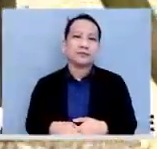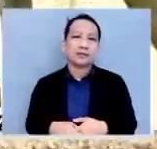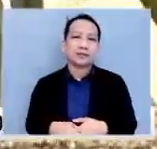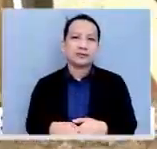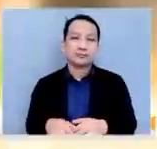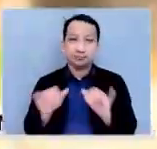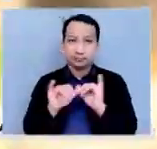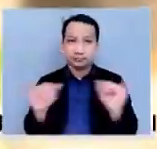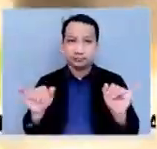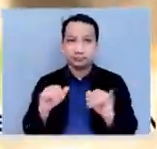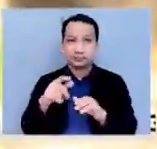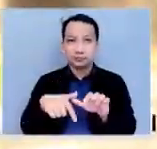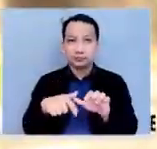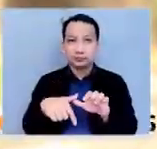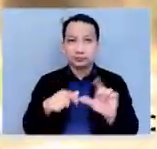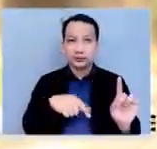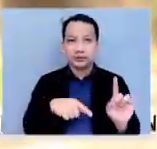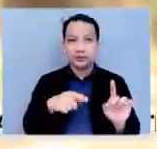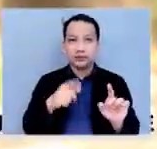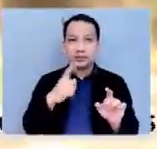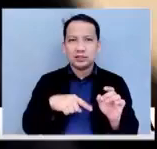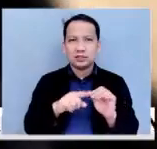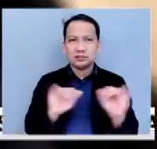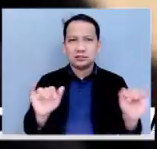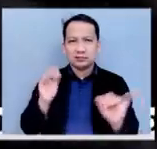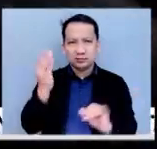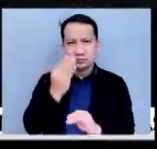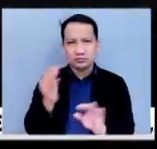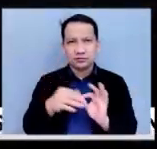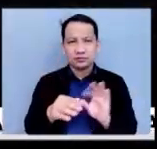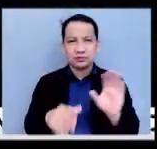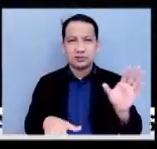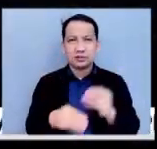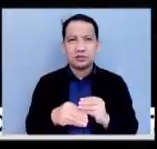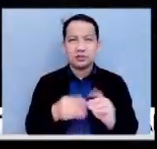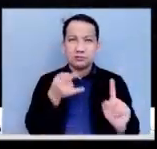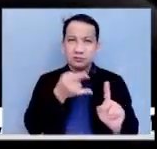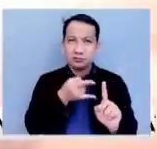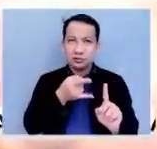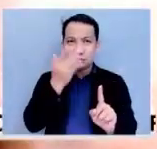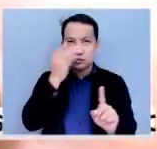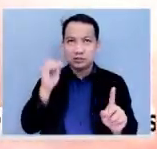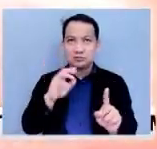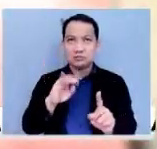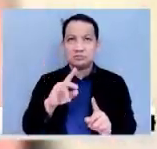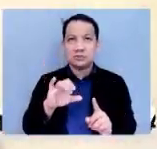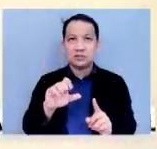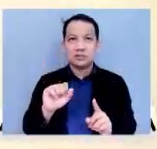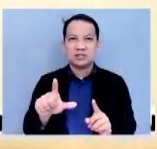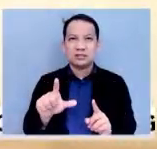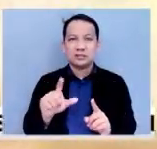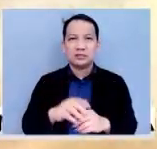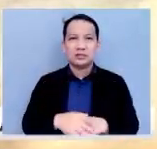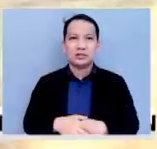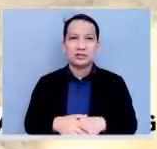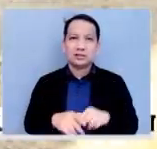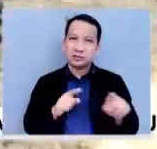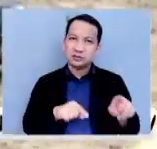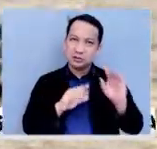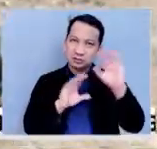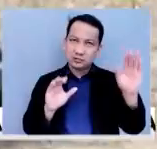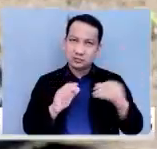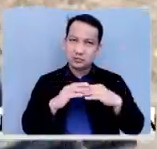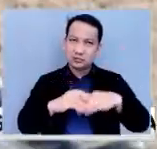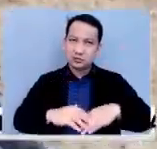Katulad ng ibang PWDs o person with disabilities, nakaranas din ng bullying si Chef Maricel. Pero imbis na malugmok